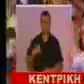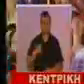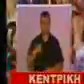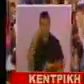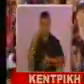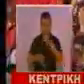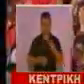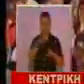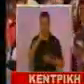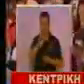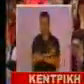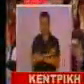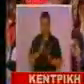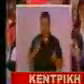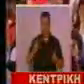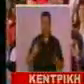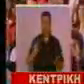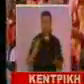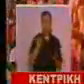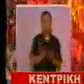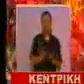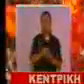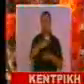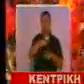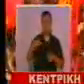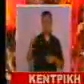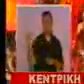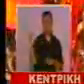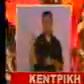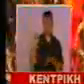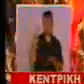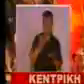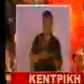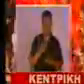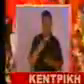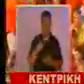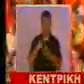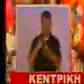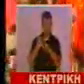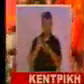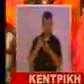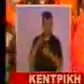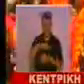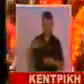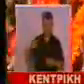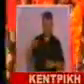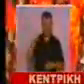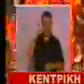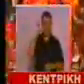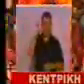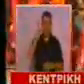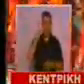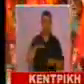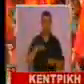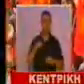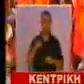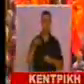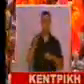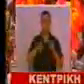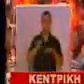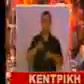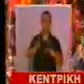Διαβεβαιώνουμε η πρόταση του ΣΥΡΙΖΑ προς το Κομμουνιστικό Κόμμα Ελλάδας για συνεργασία γίνεται μόνο για ψηφοθυρία.